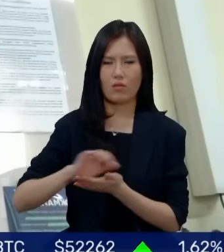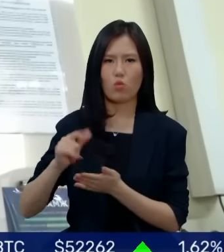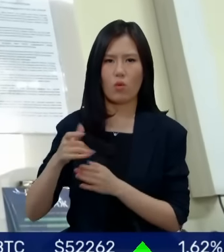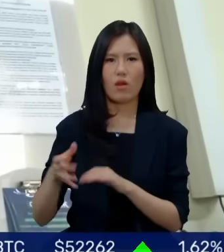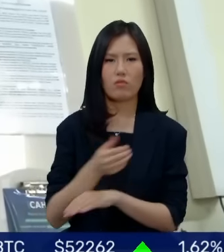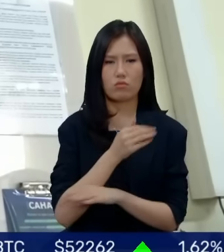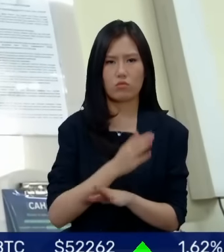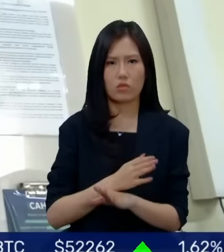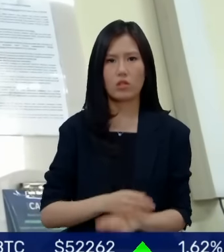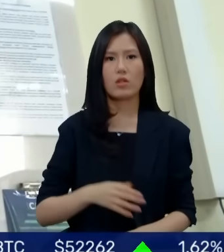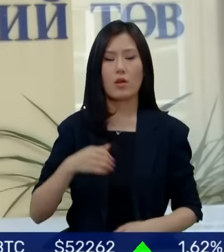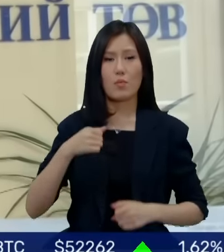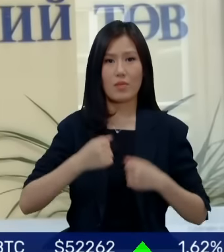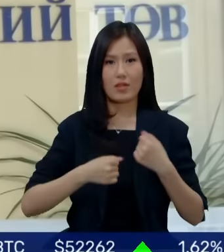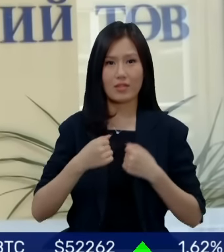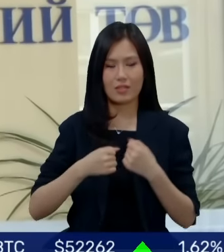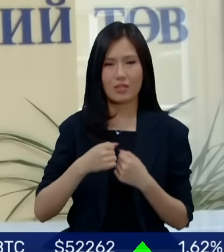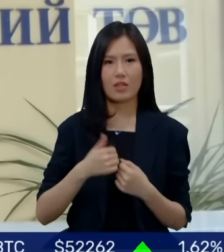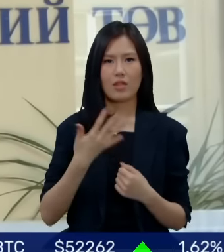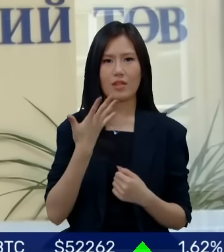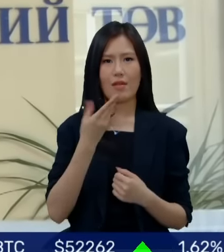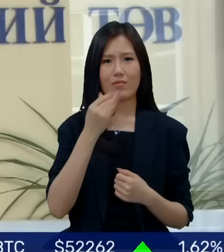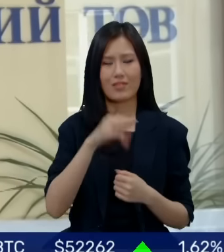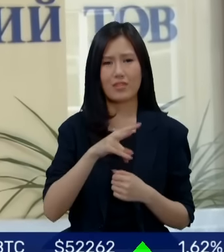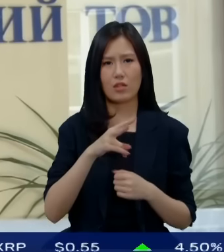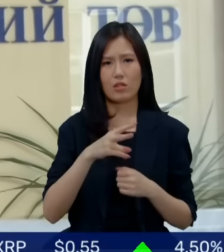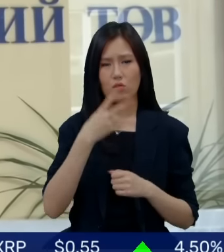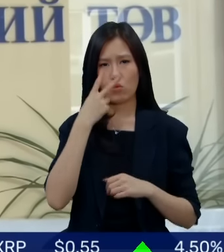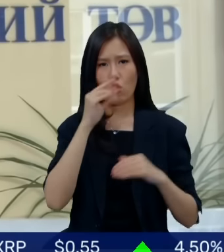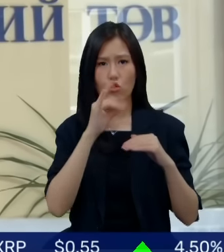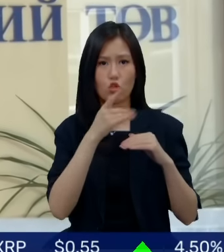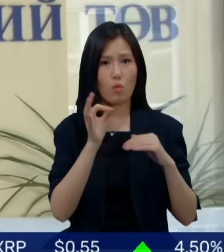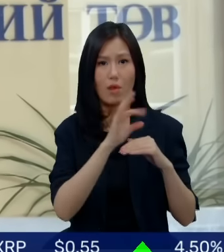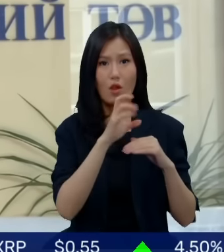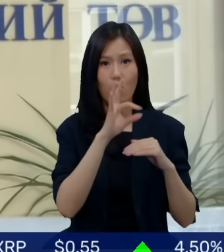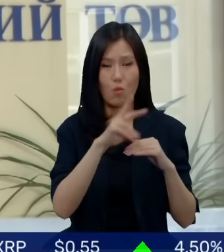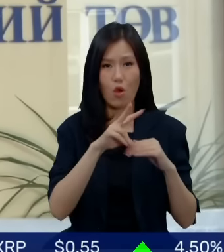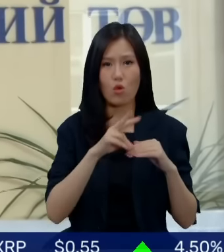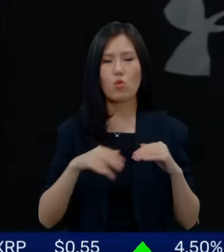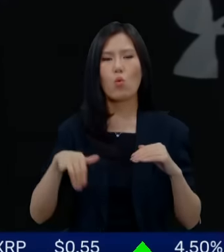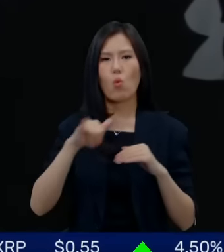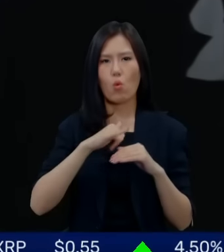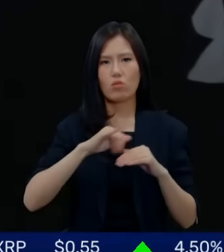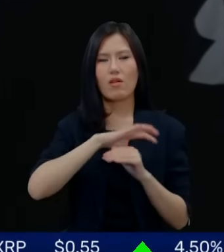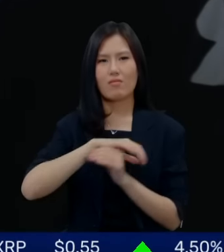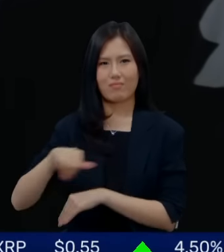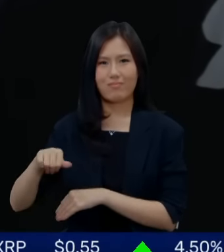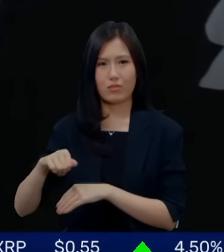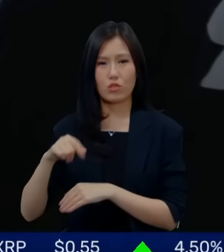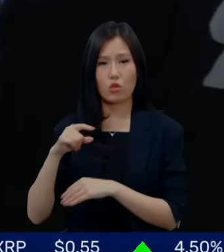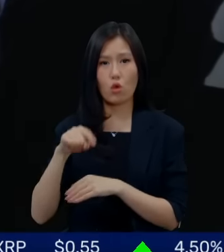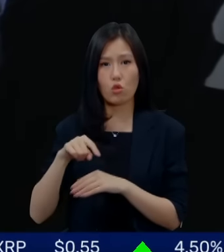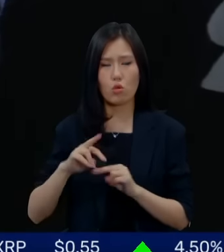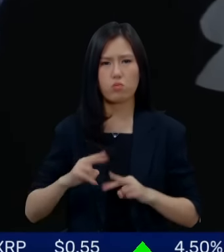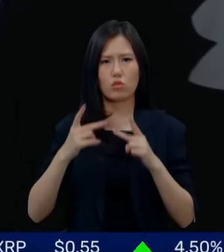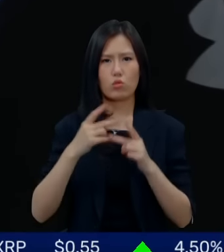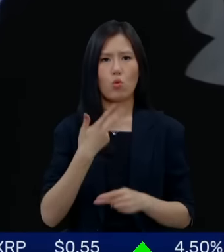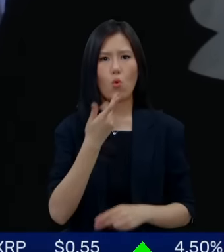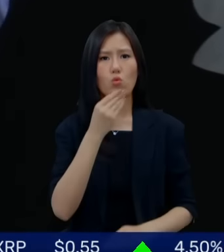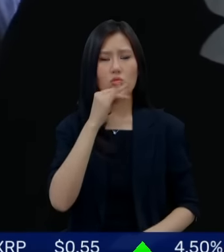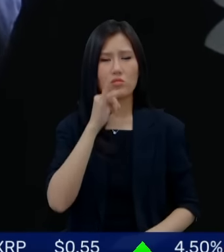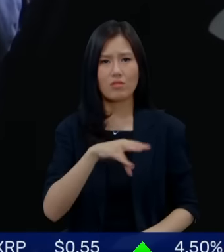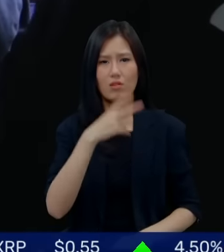Тээврийн хэрэгслээ сүүлийн 5 жил техникийн үүслэхт оруулаагүй бол усын бүртгэлээс хасдаг байсныг өнгөрсөн жилээс 3 жил болгон богиносгосон. Тиймээс техникийн үүслэхт